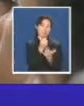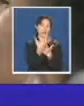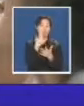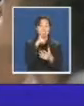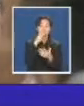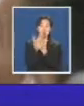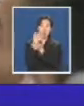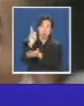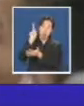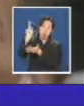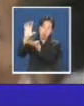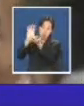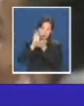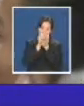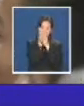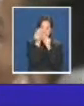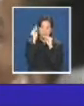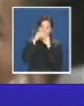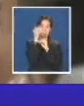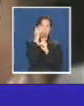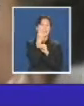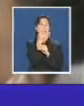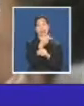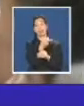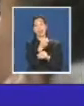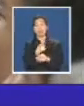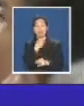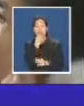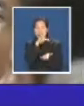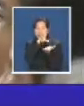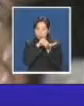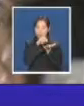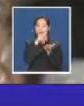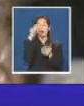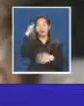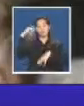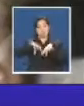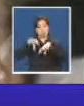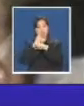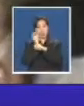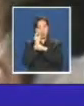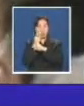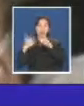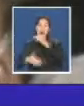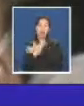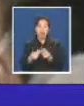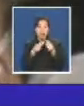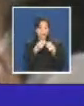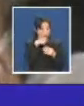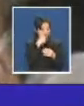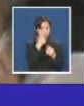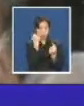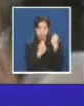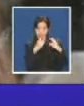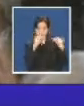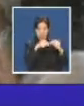ดอกเบี้ยก็สูงมีภาระอย่างมากสิ่งที่เราจะดำเนินการก็คือว่าจะเปิดโอกาสให้กลุ่มแท็กซี่มืออาชีพ